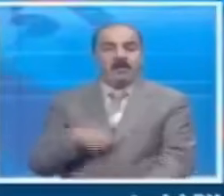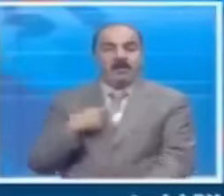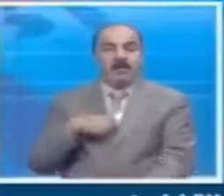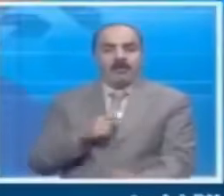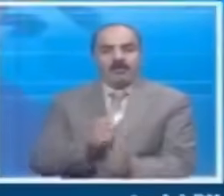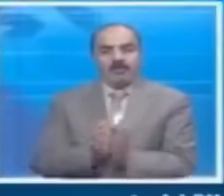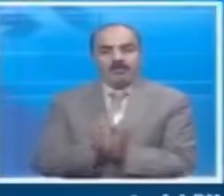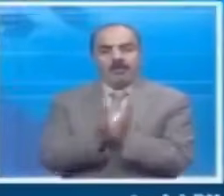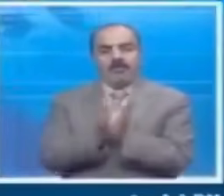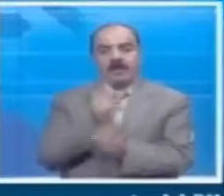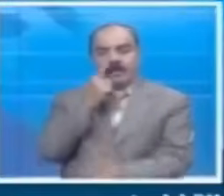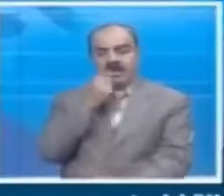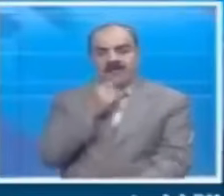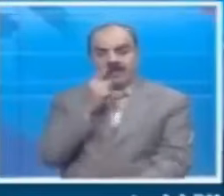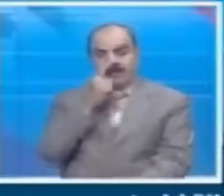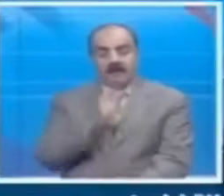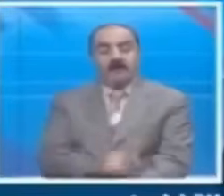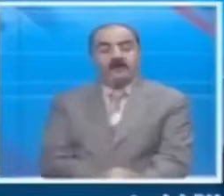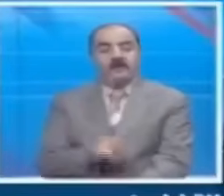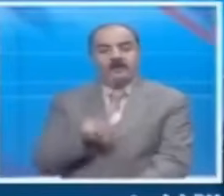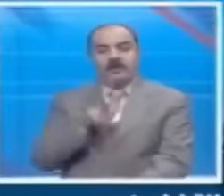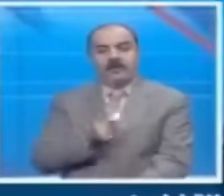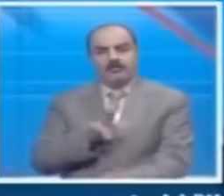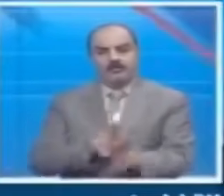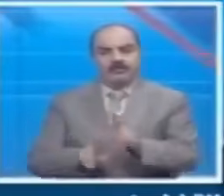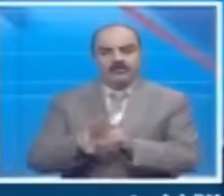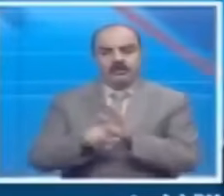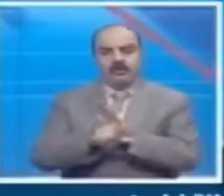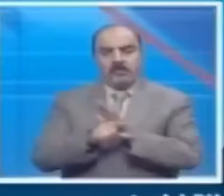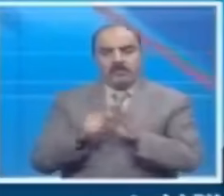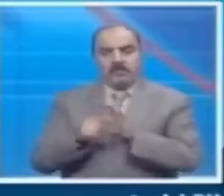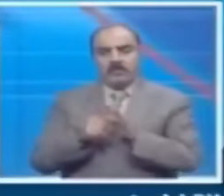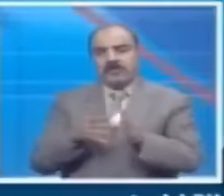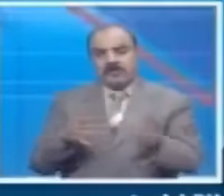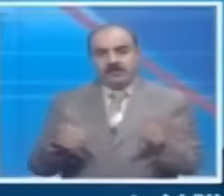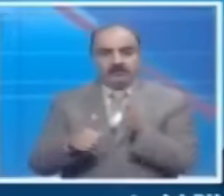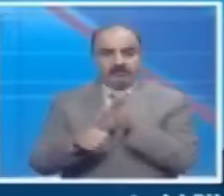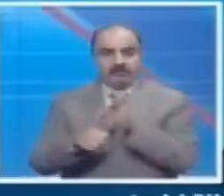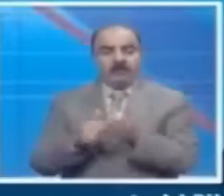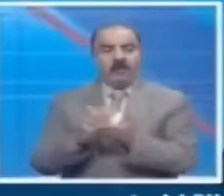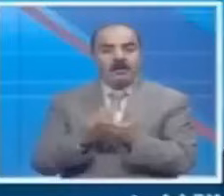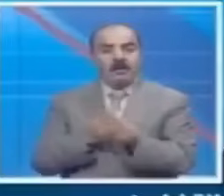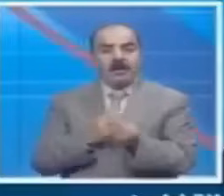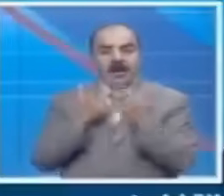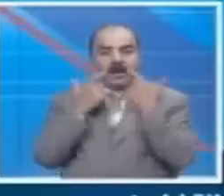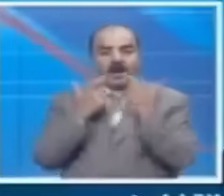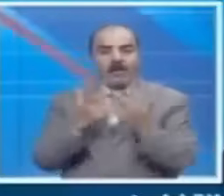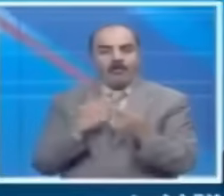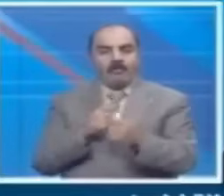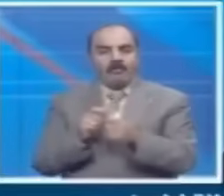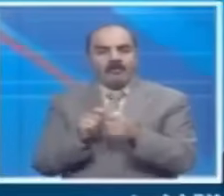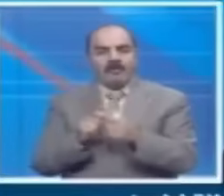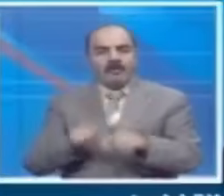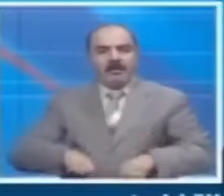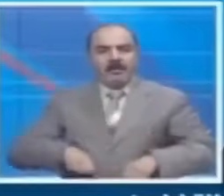ووزيرة التضامن الاجتماعي نبيل القباج. تناول الاجتماع عددا من الموضوعات على رأسها استعراض رؤية حماية